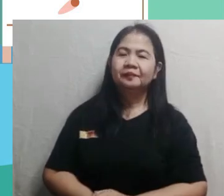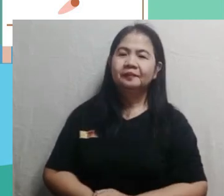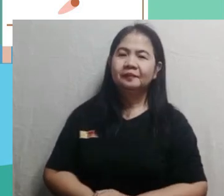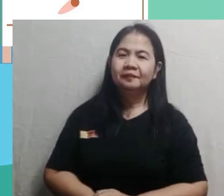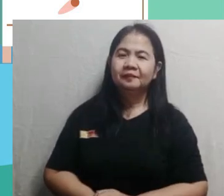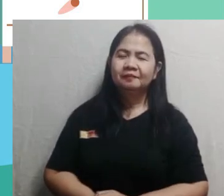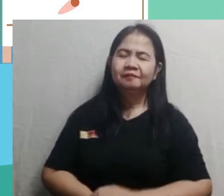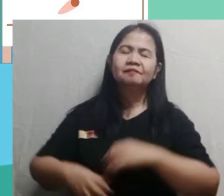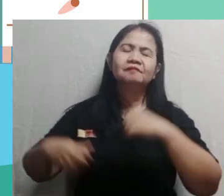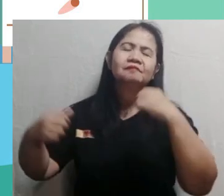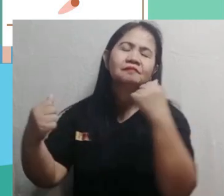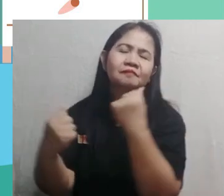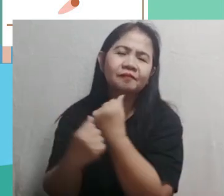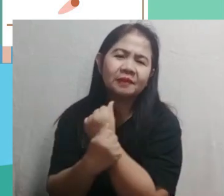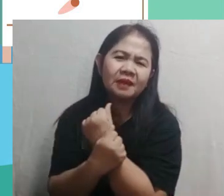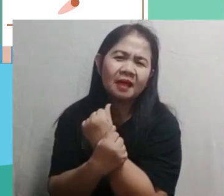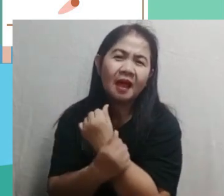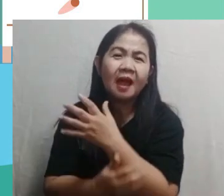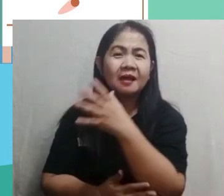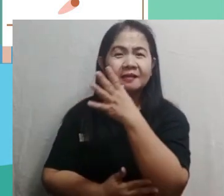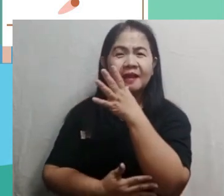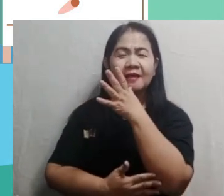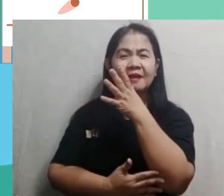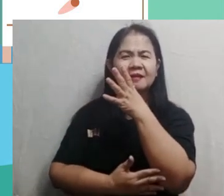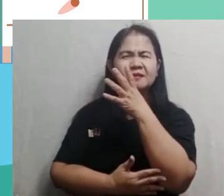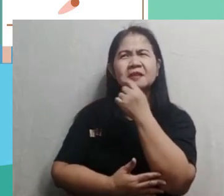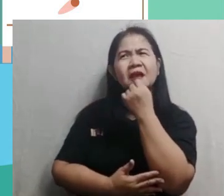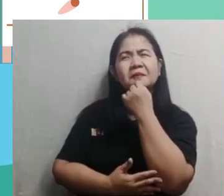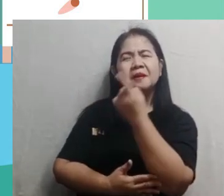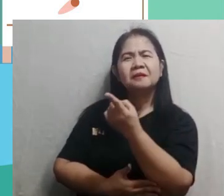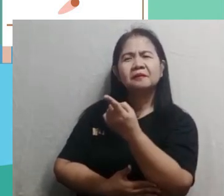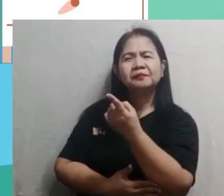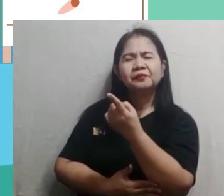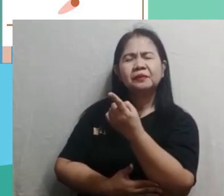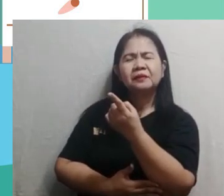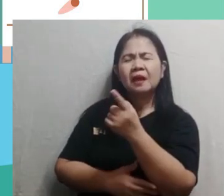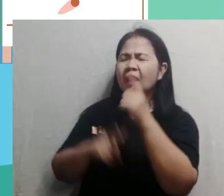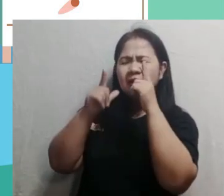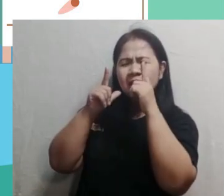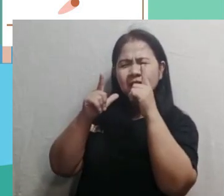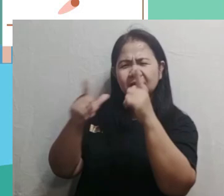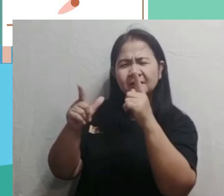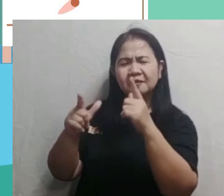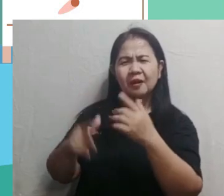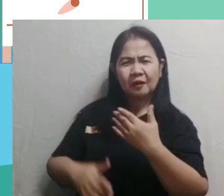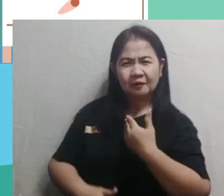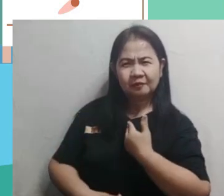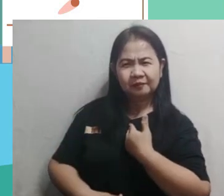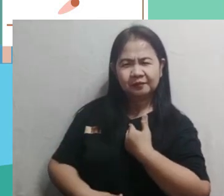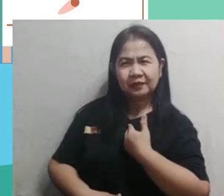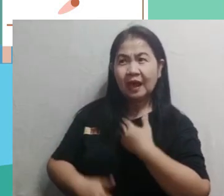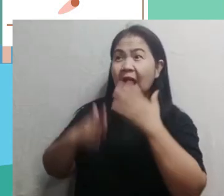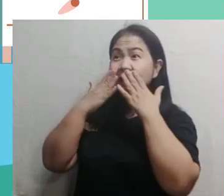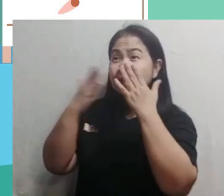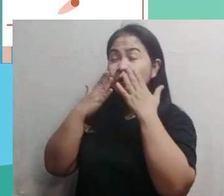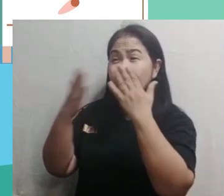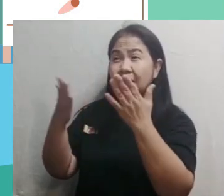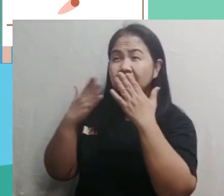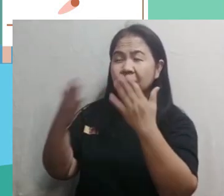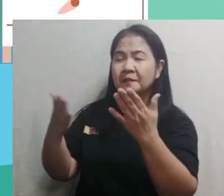Niyakap ni Helen ng mahigpit ang kanyang nanay at sinabi, "Napakaswerte ko po pala! Maraming salamat po sa